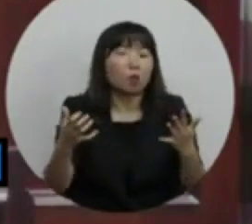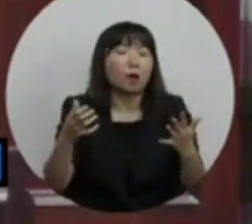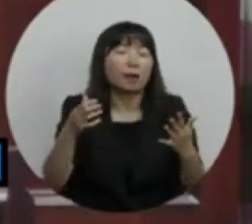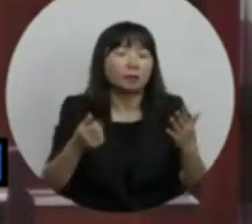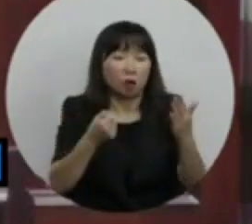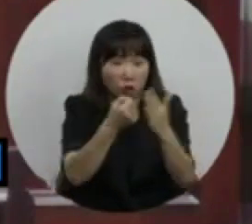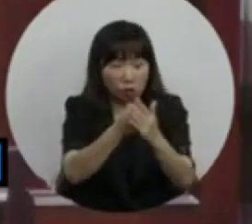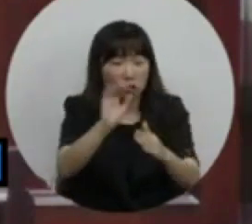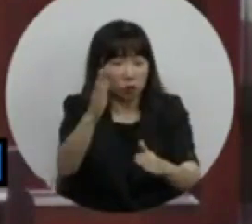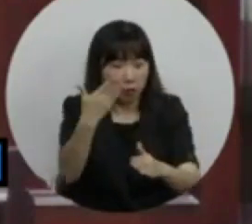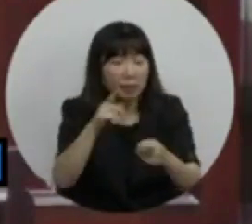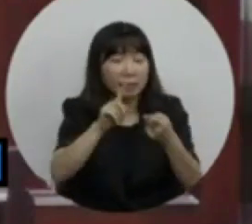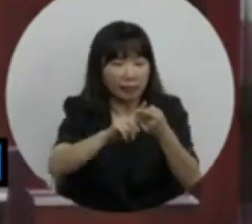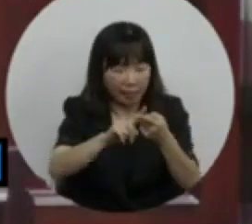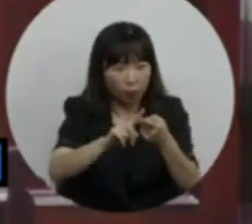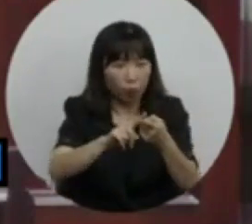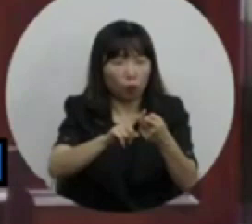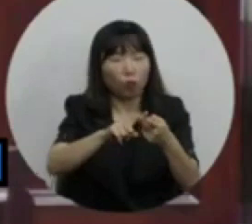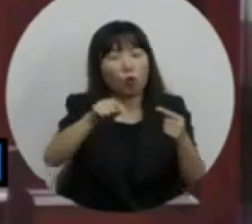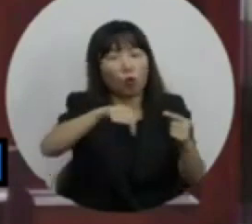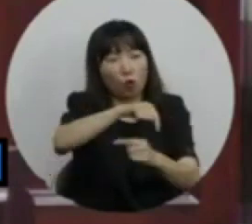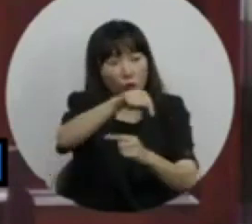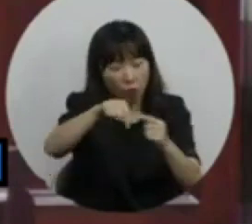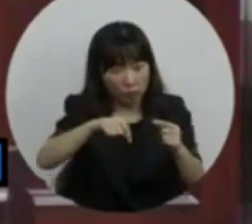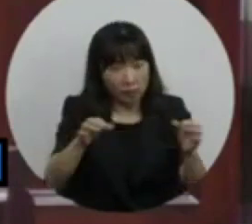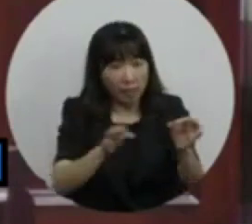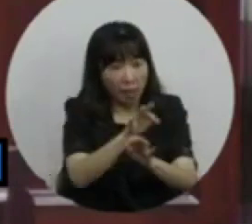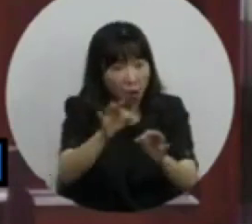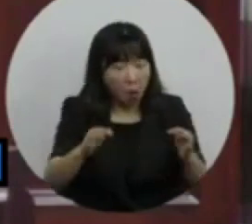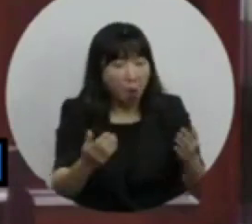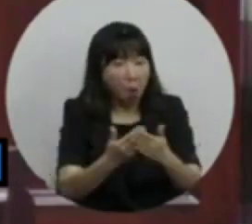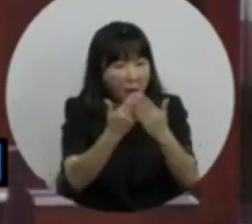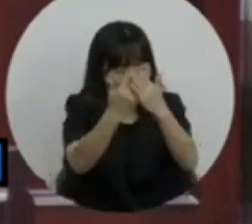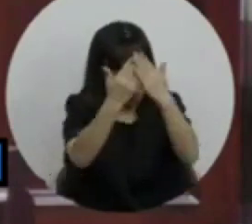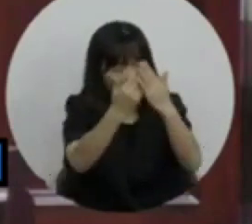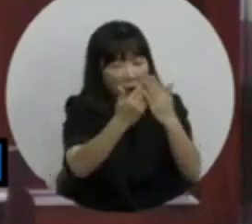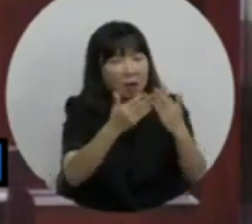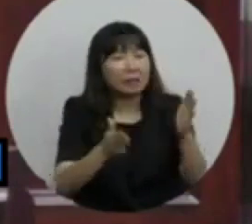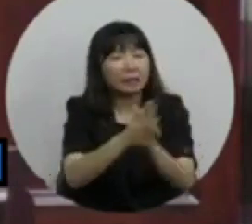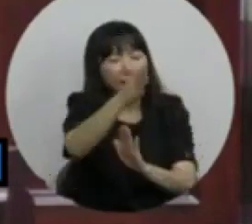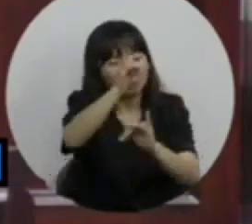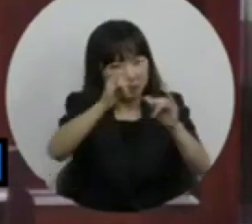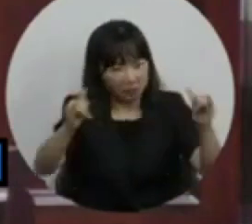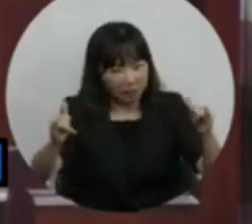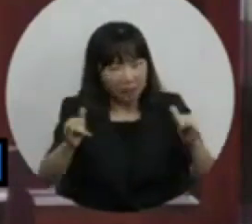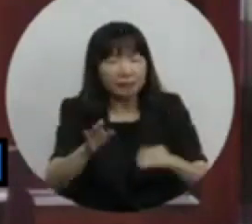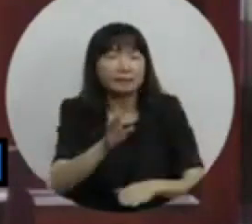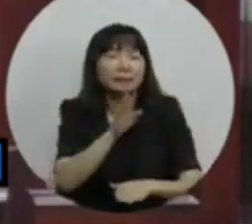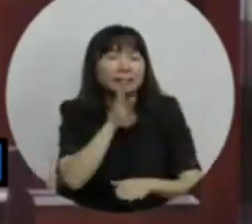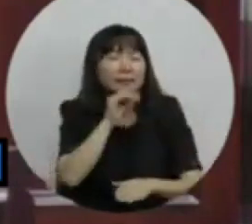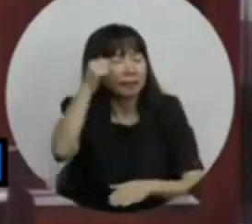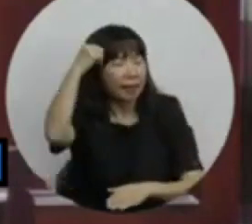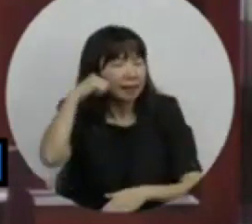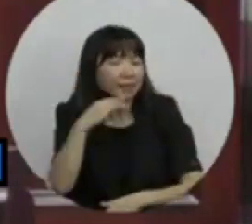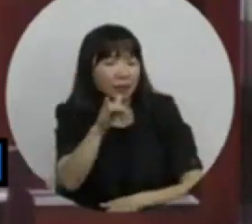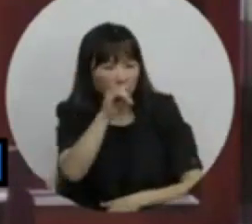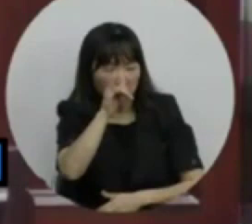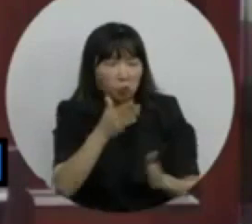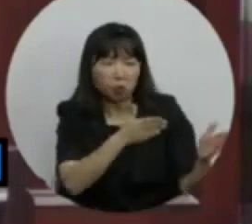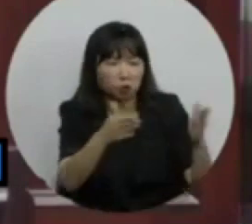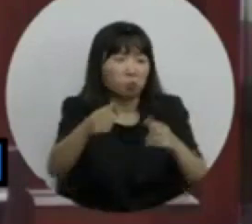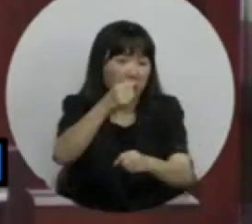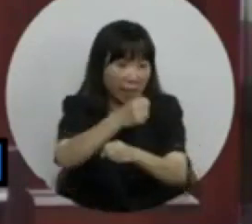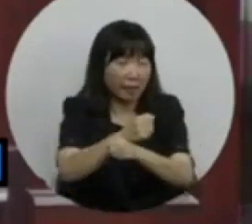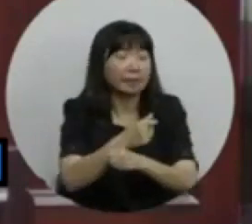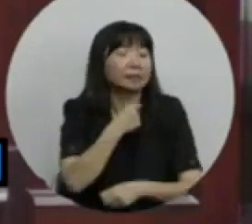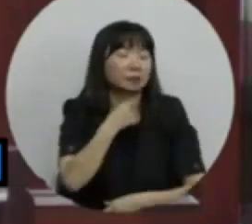안정, 경제 활성화 등 시민들이 실생활에서 체감할 수 있도록 준비해 나가겠습니다.